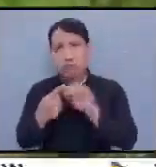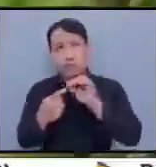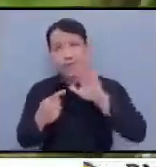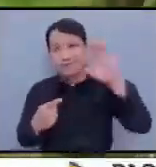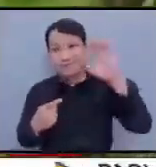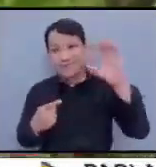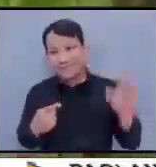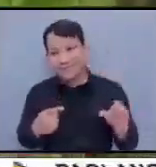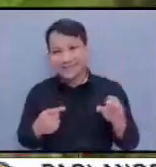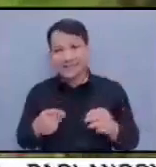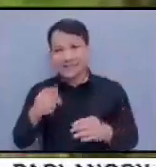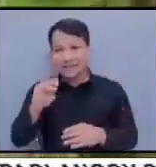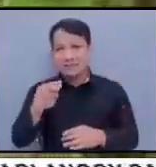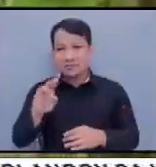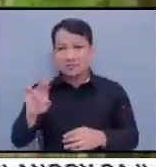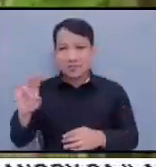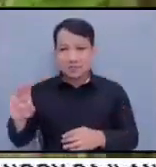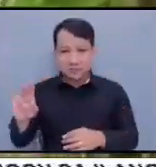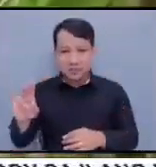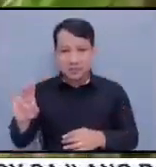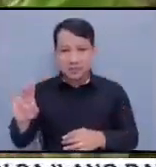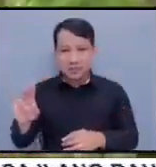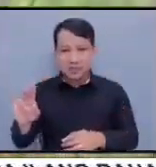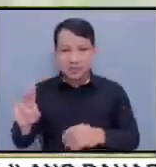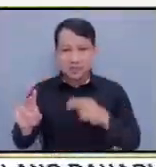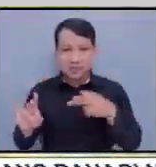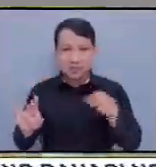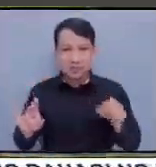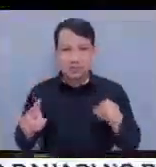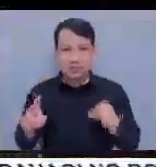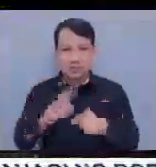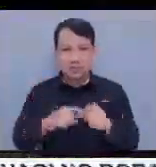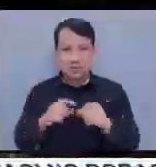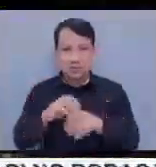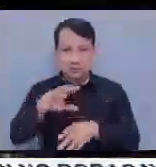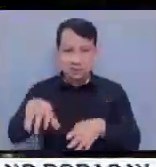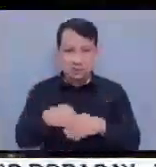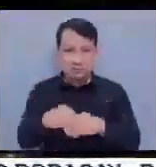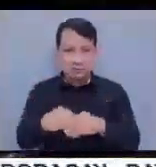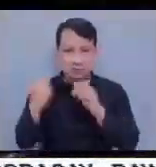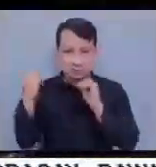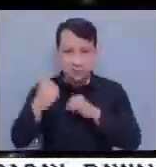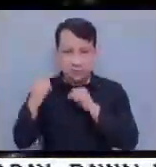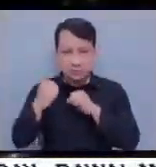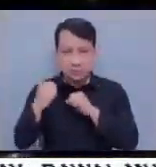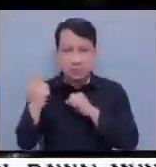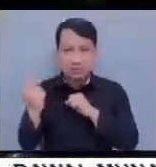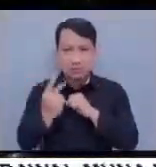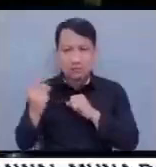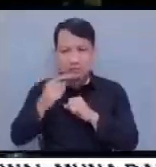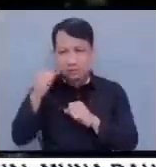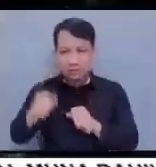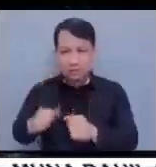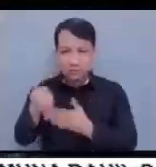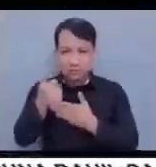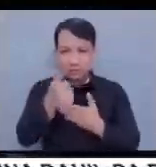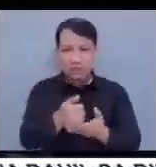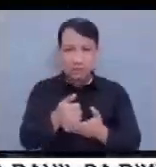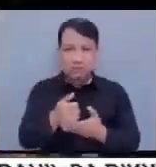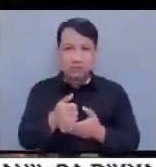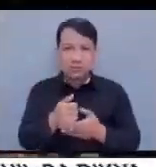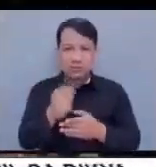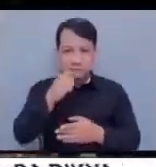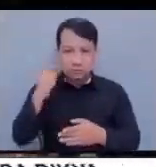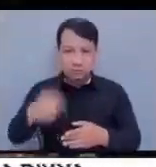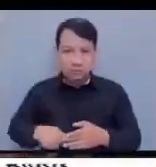Ang M777 howitzer ay bahagi ng consignment ng Amerika para tulungan ang Ukraine laban sa pananakop